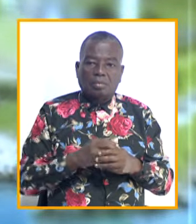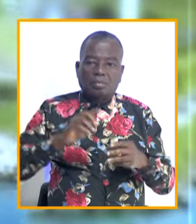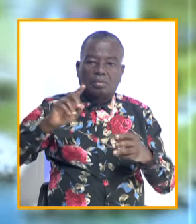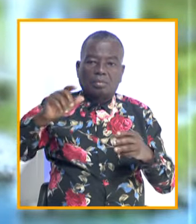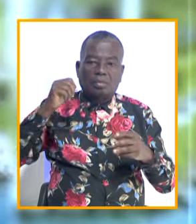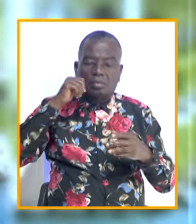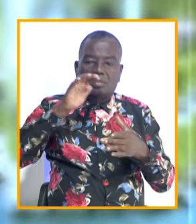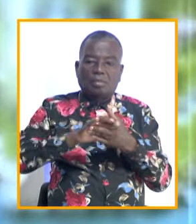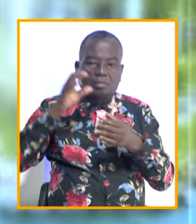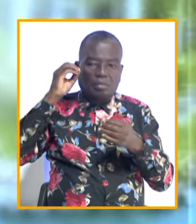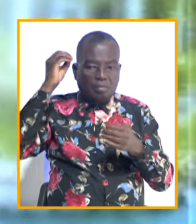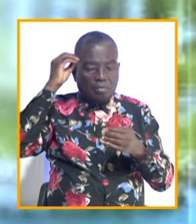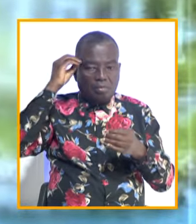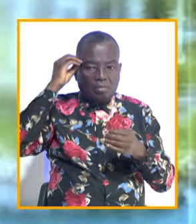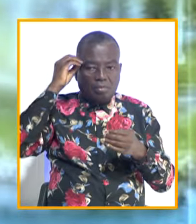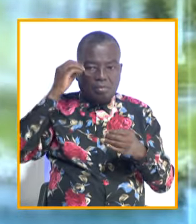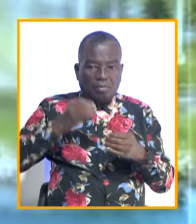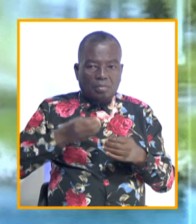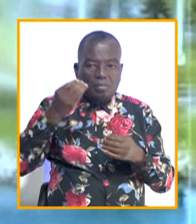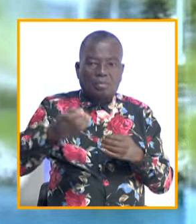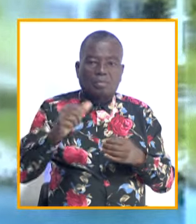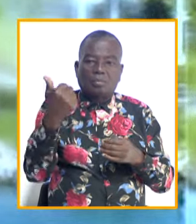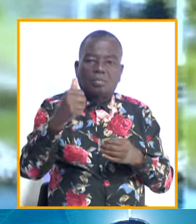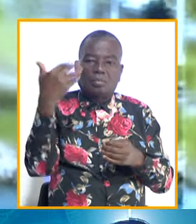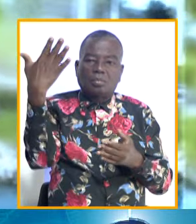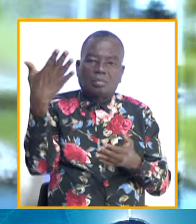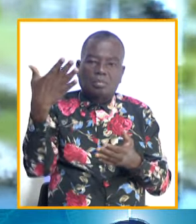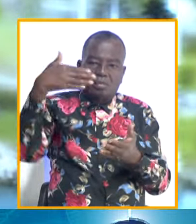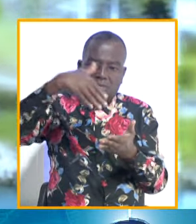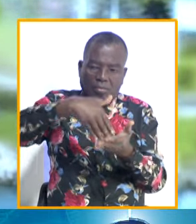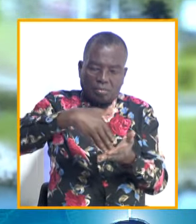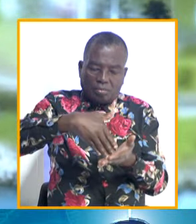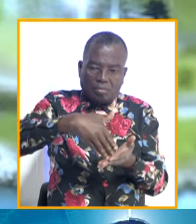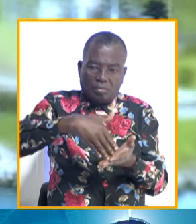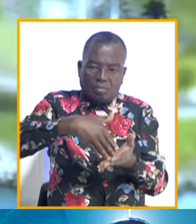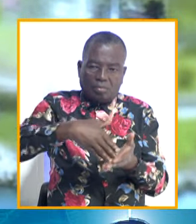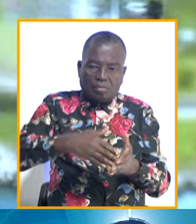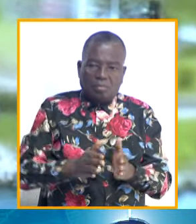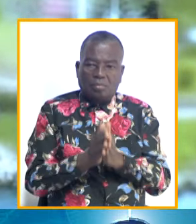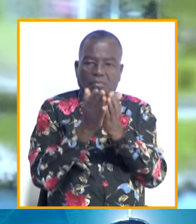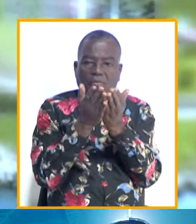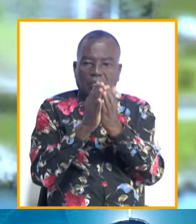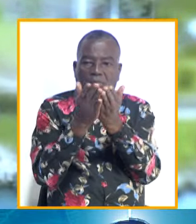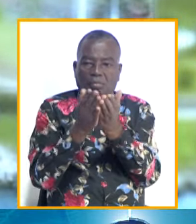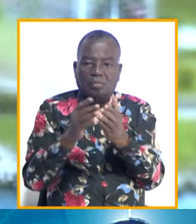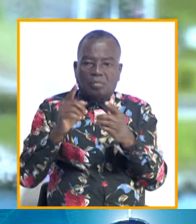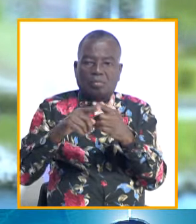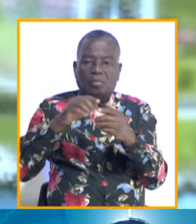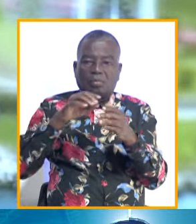première dame de Côte d'Ivoire, Dominique Ouattara, offre 15 000 kits scolaires aux écoliers de Côte d'Ivoire pour cette année